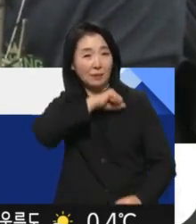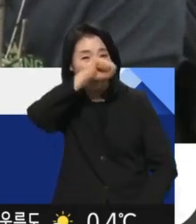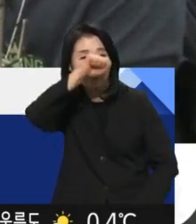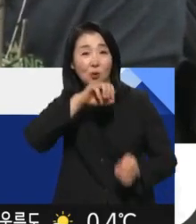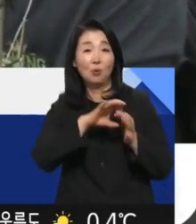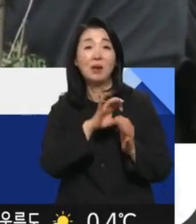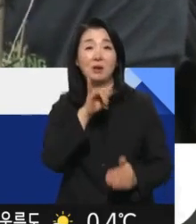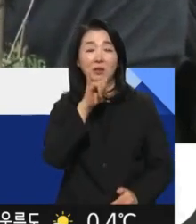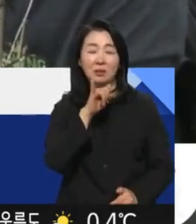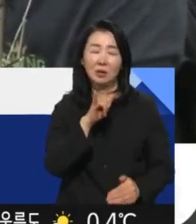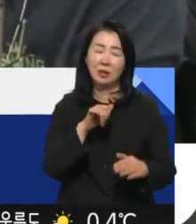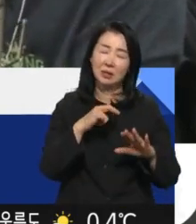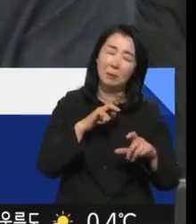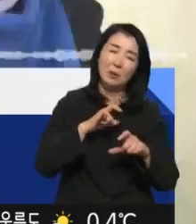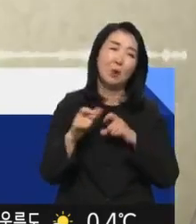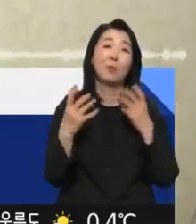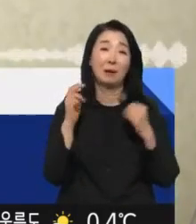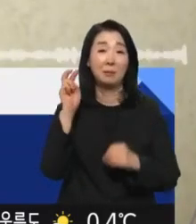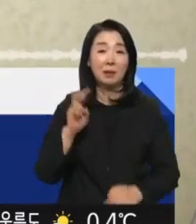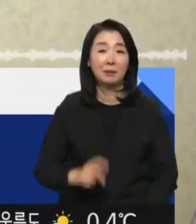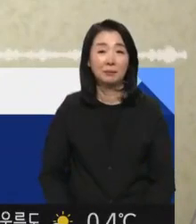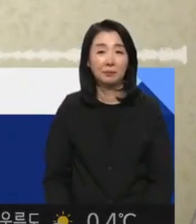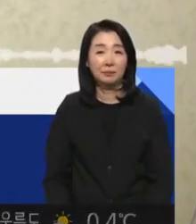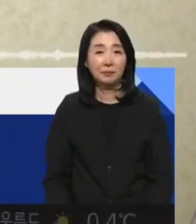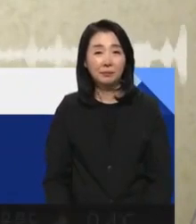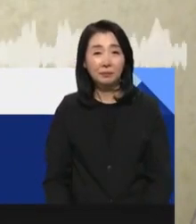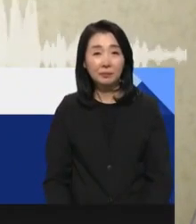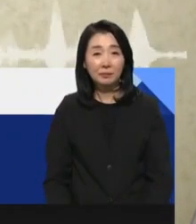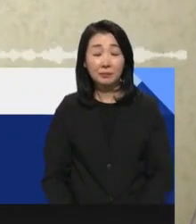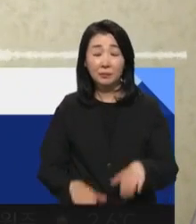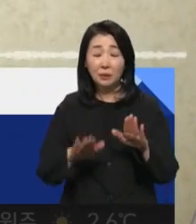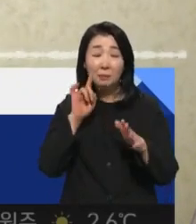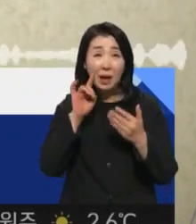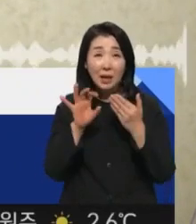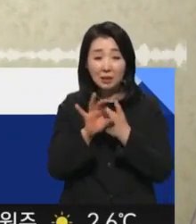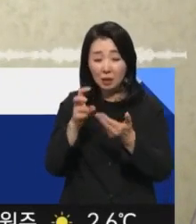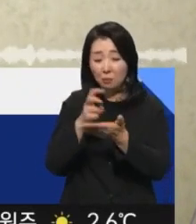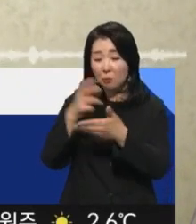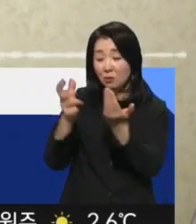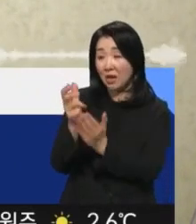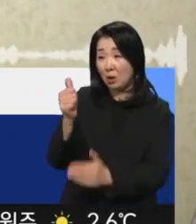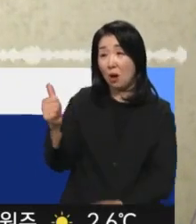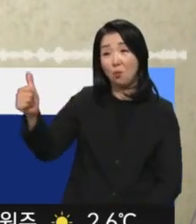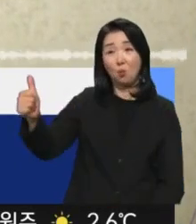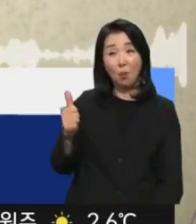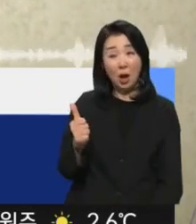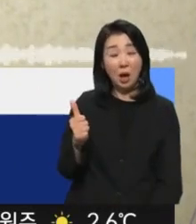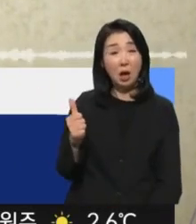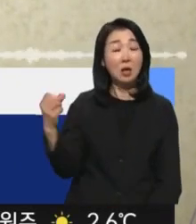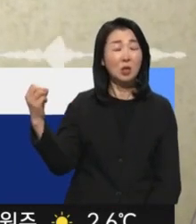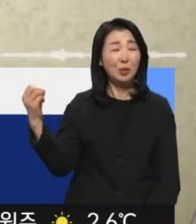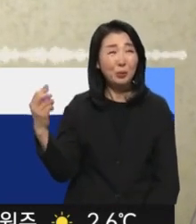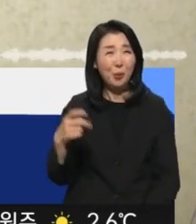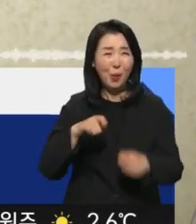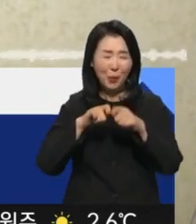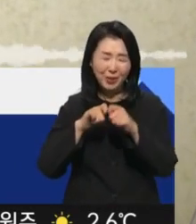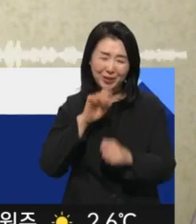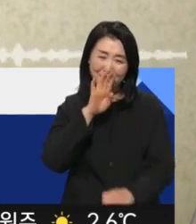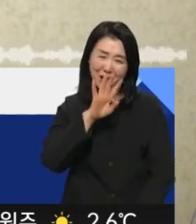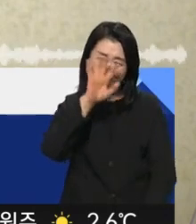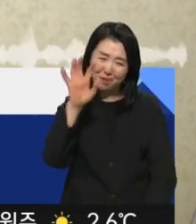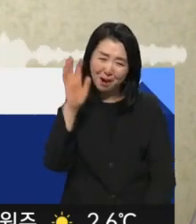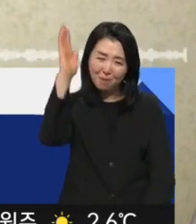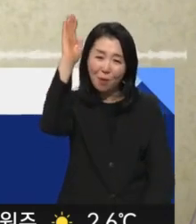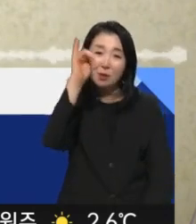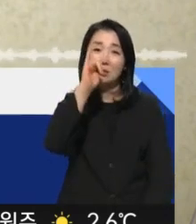때문에 엄청나게 고민할 겁니다. 이번에 만약에 한동훈 장관이 나와서 또 똑같은 것을 반복하면